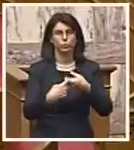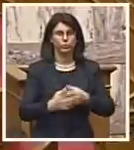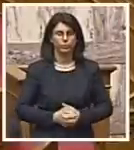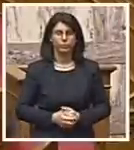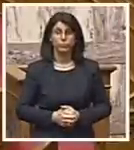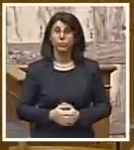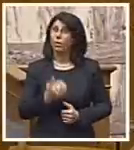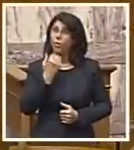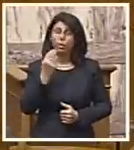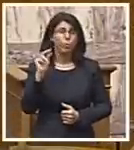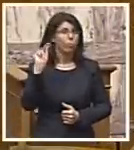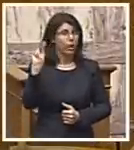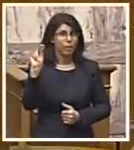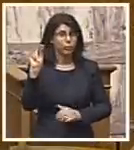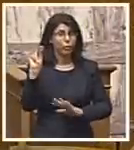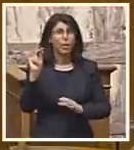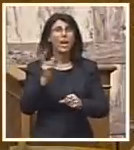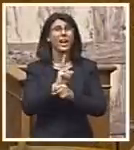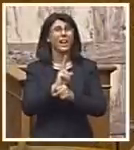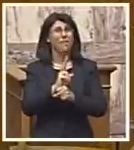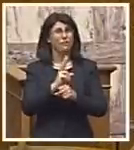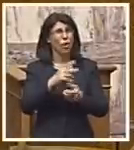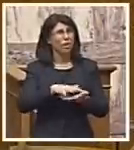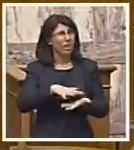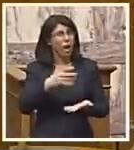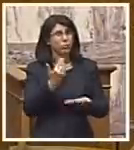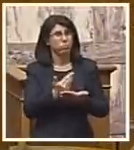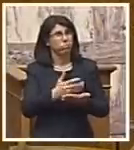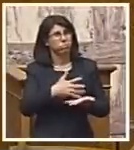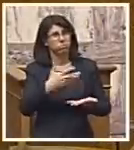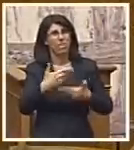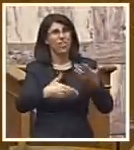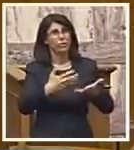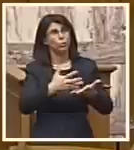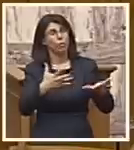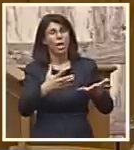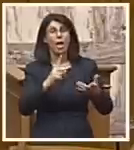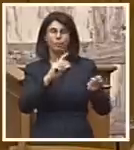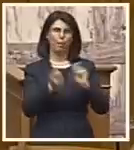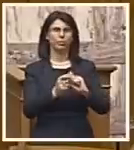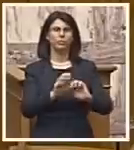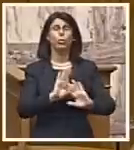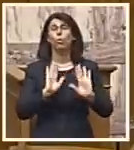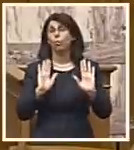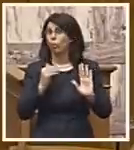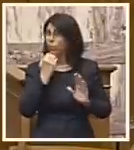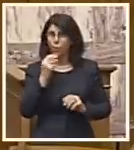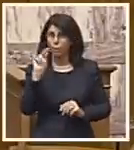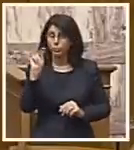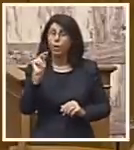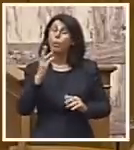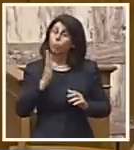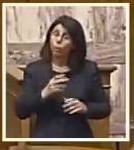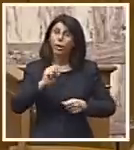να υποσχεθούμε ότι η γραφειοκρατία θα μειωθεί μονομιάς διαμαγείας. Μπορούμε να υποσχεθούμε ότι θα παλέψουμε